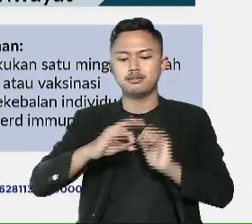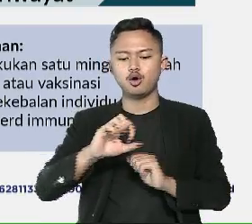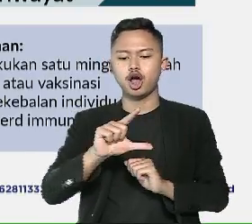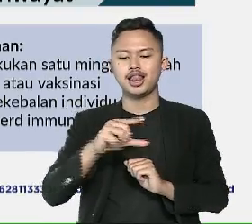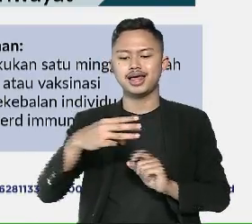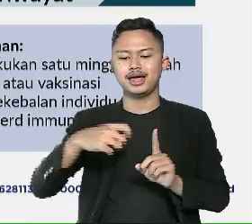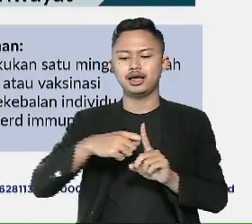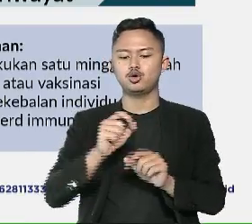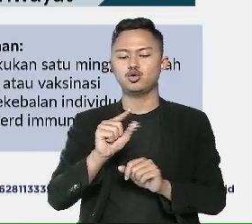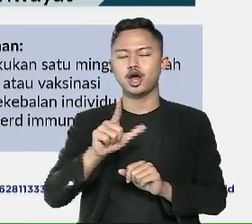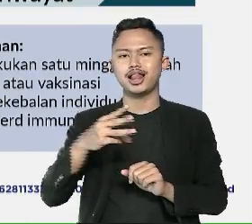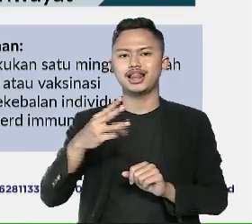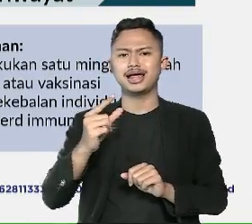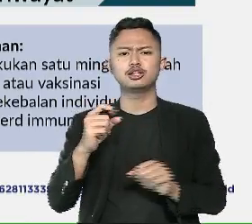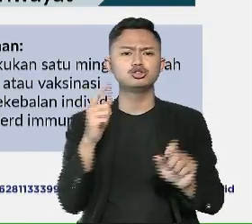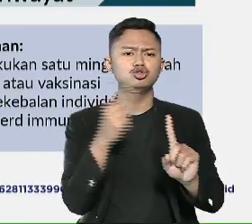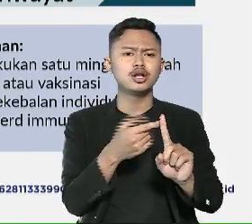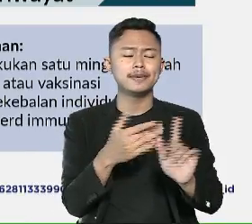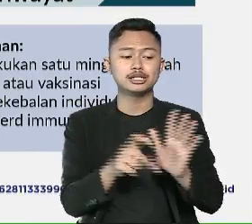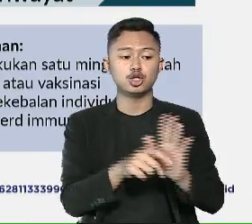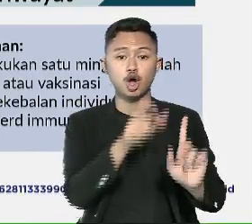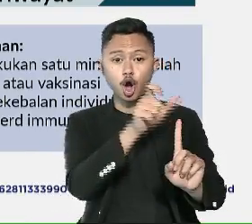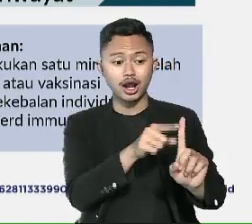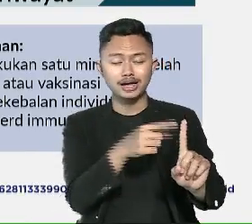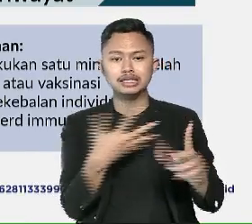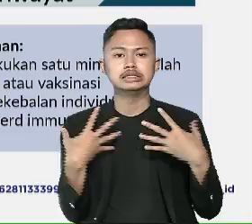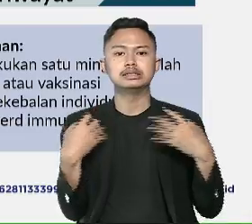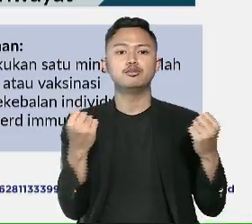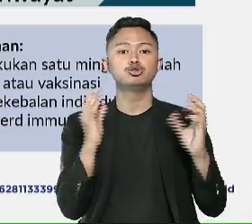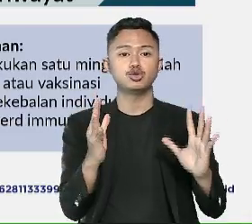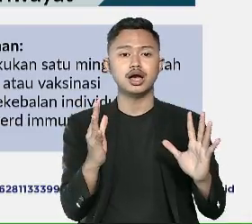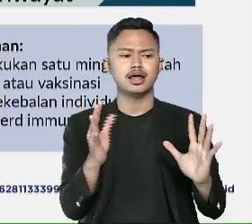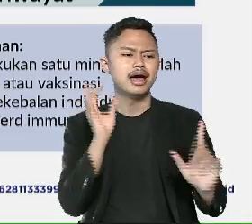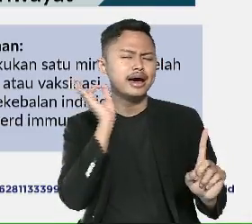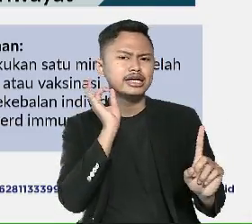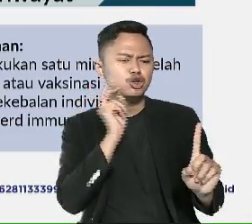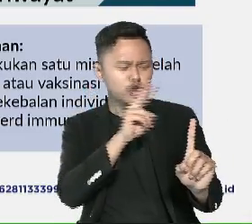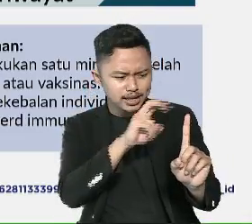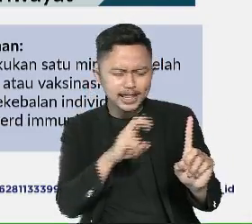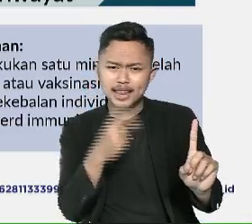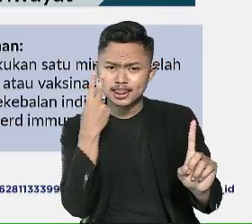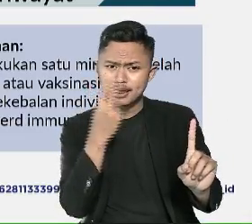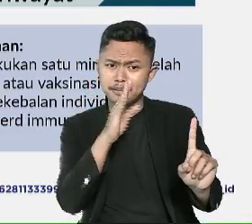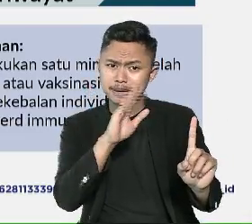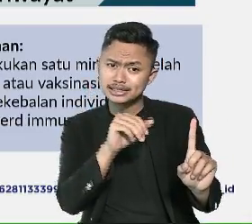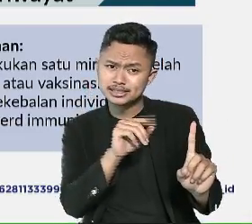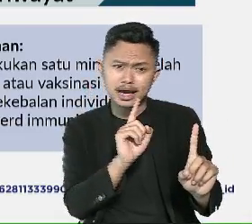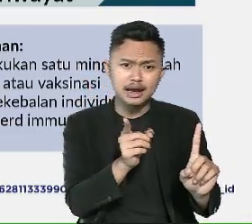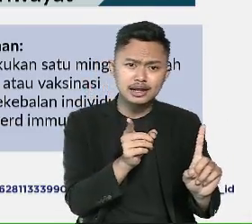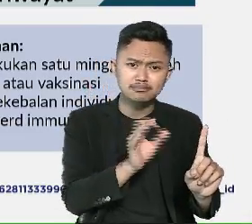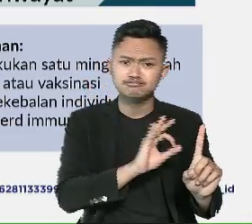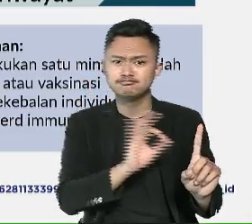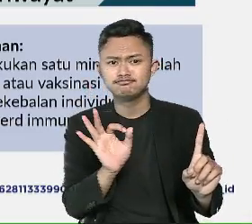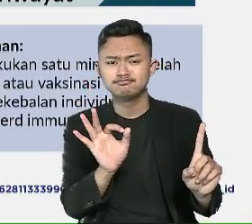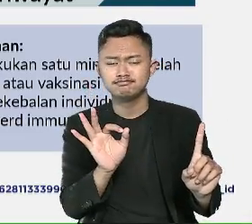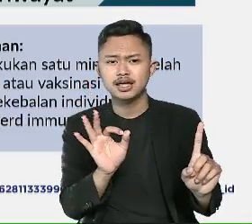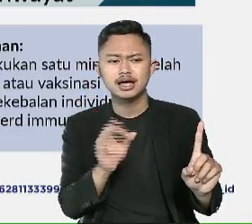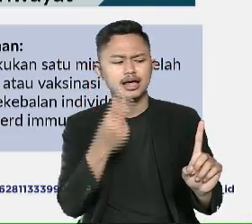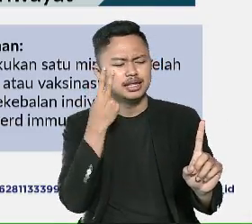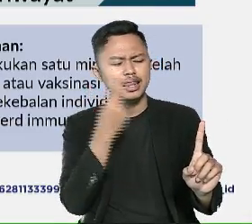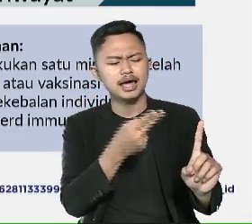kembali kasus bergejala yang menunjukkan hasil negatif pada uji sebelumnya dan mendukung upaya